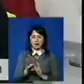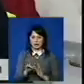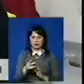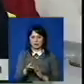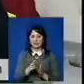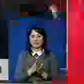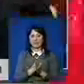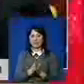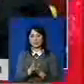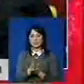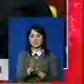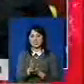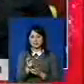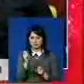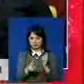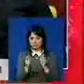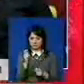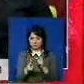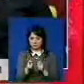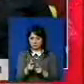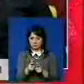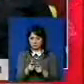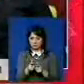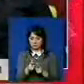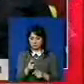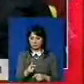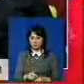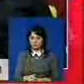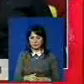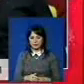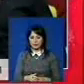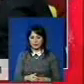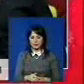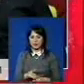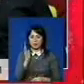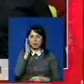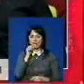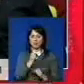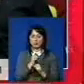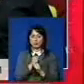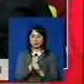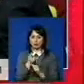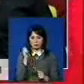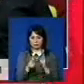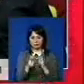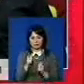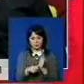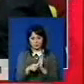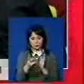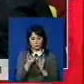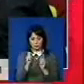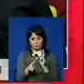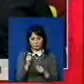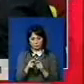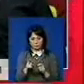მისი ფუნქციონირებაც ახლა შემოწირულობებს და იქნება დამოკიდებული. ვერგან არსებობს. ბატონო, მისი სამომავლო ფუნქციონირება ამ ეტაპზე შემოწირულობებზე